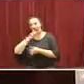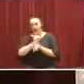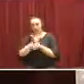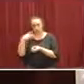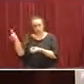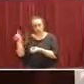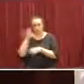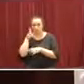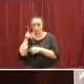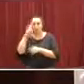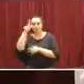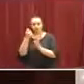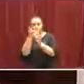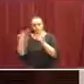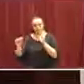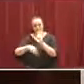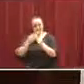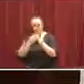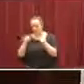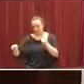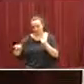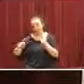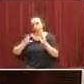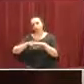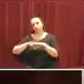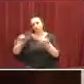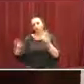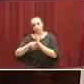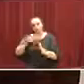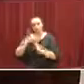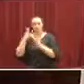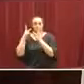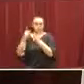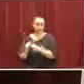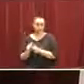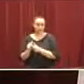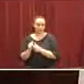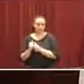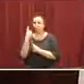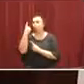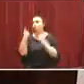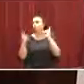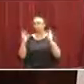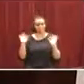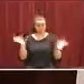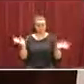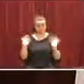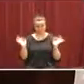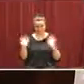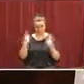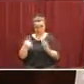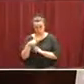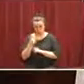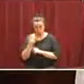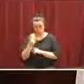enriquiment a costa de l'erari públic i frau en els contractes adjudicats per l'administració. No eren casos aïllats, per molt que se dediquin a bramar des de la